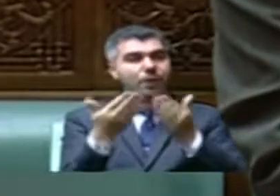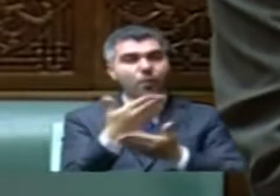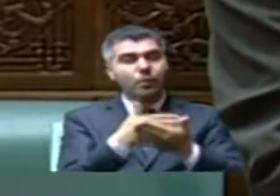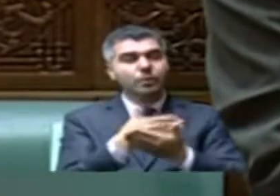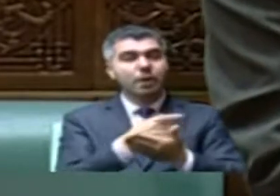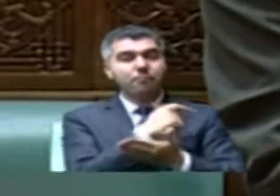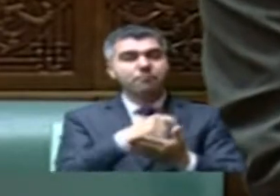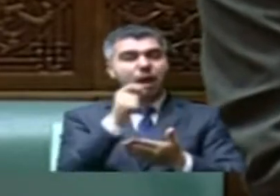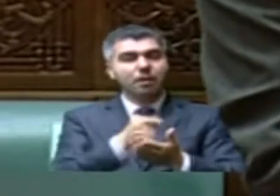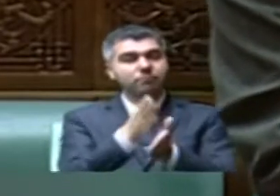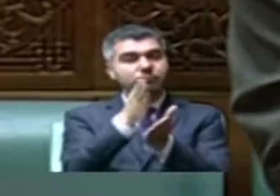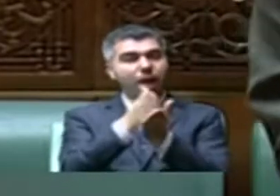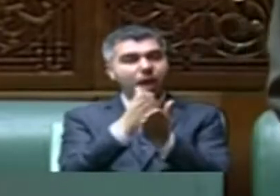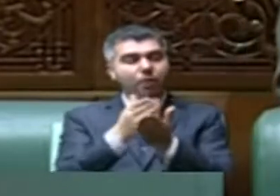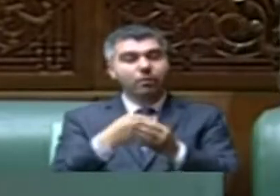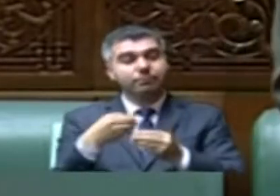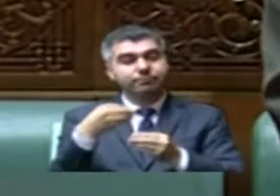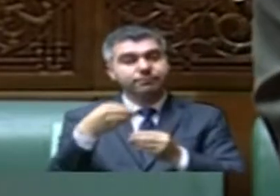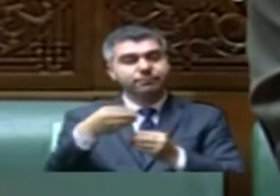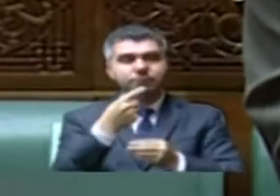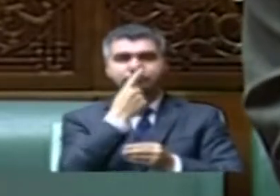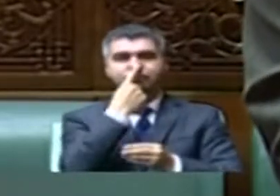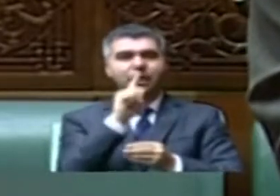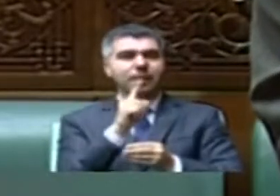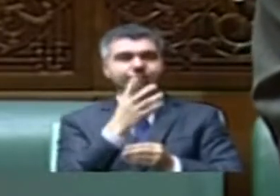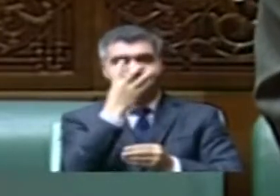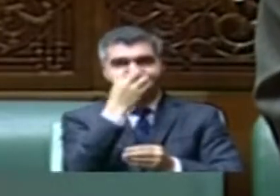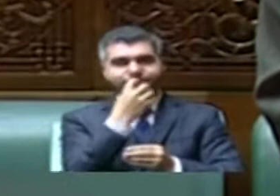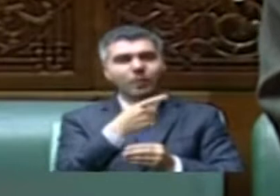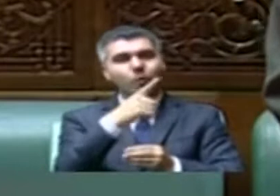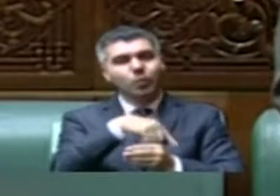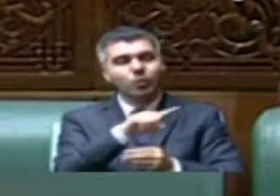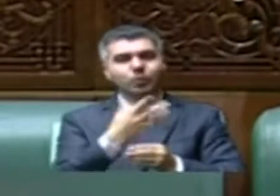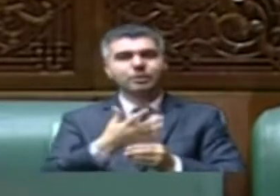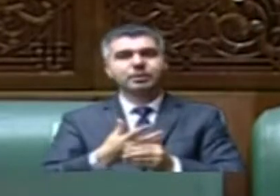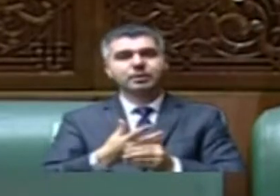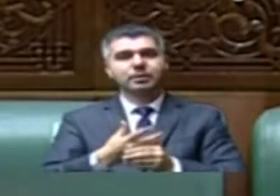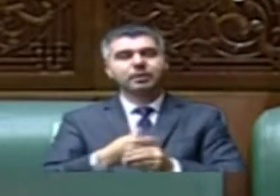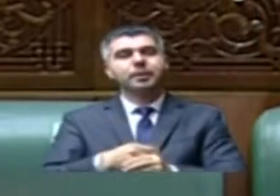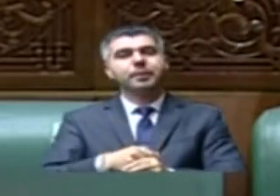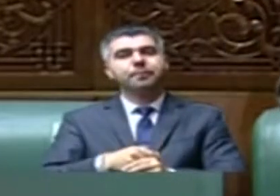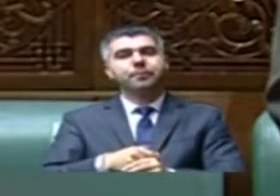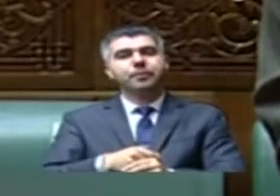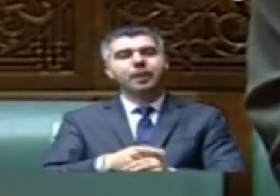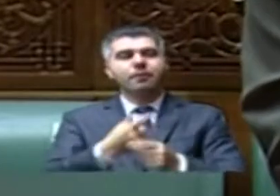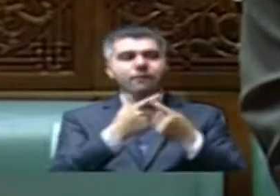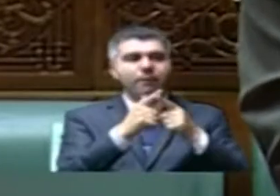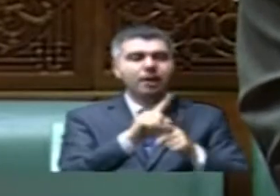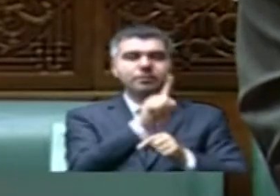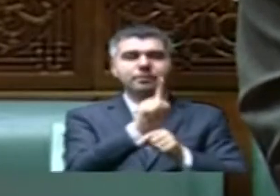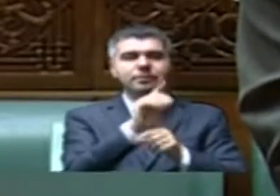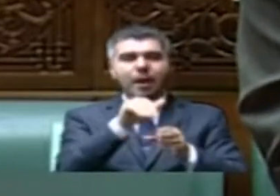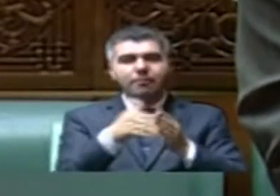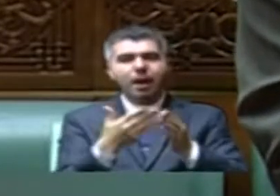مصداقيتها. وإشكالية عدم تنفيذ الأحكام القضائية الصادرة ضد الإدارات والمؤسسات العمومية والجماعات الترابية هي